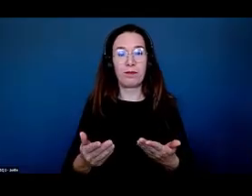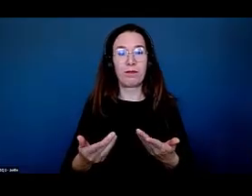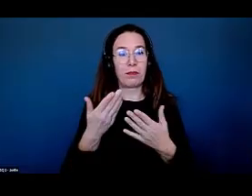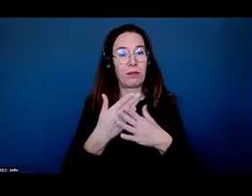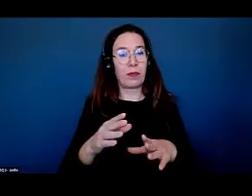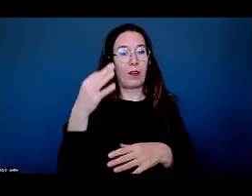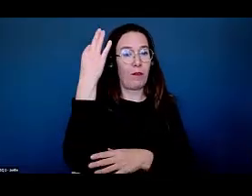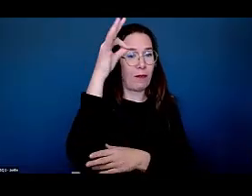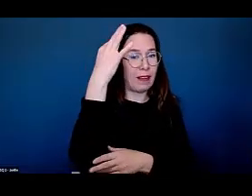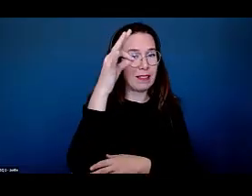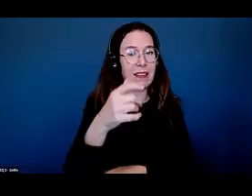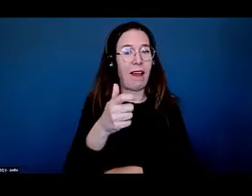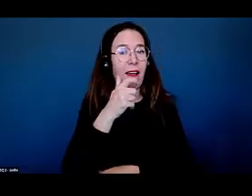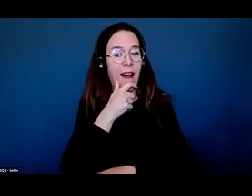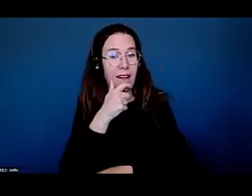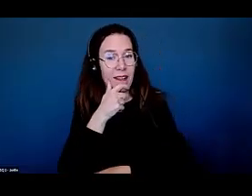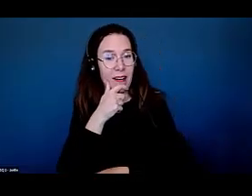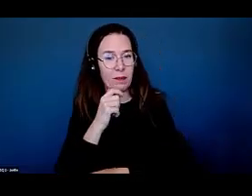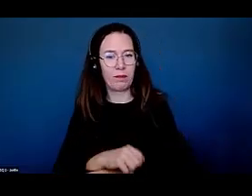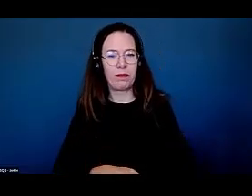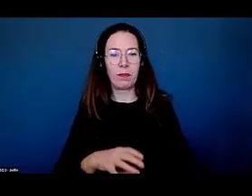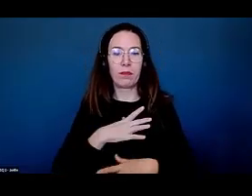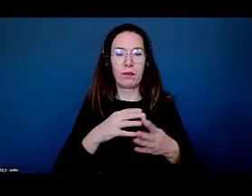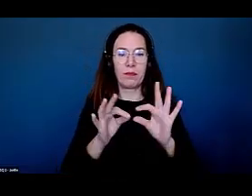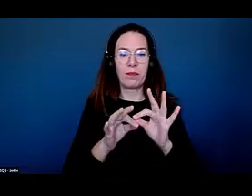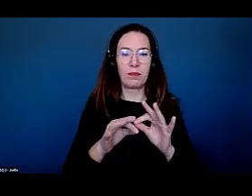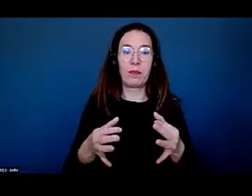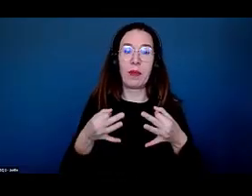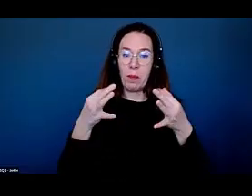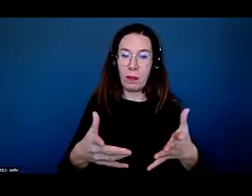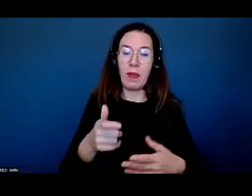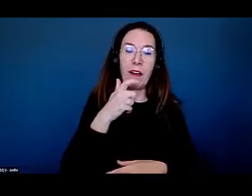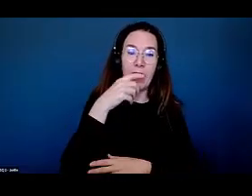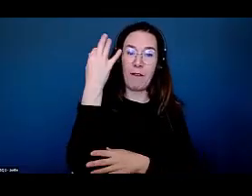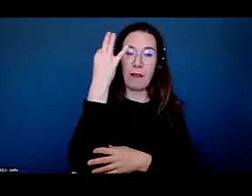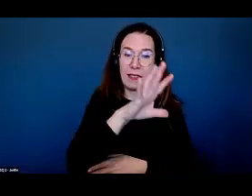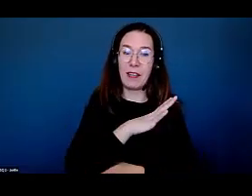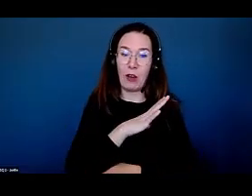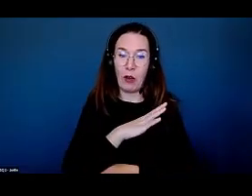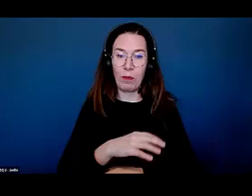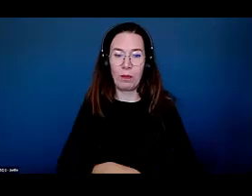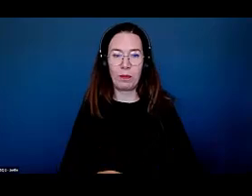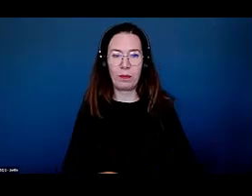Aujourd'hui, la session est disponible en français et en anglais. Il y a de l'interprétation simultanée.